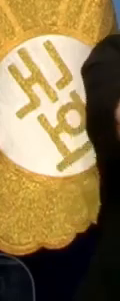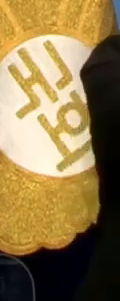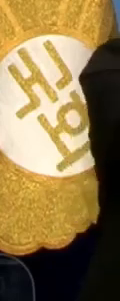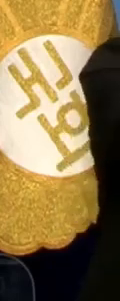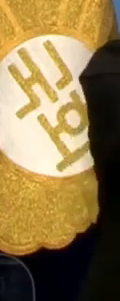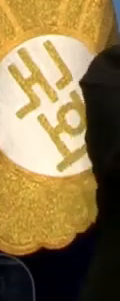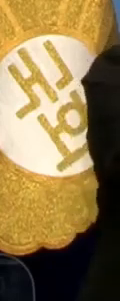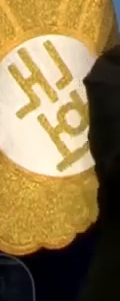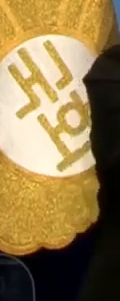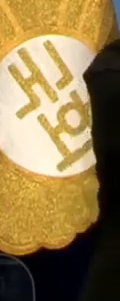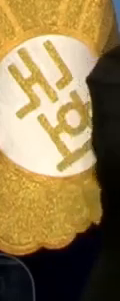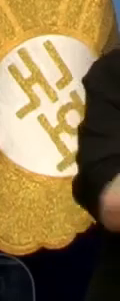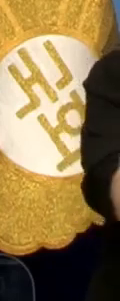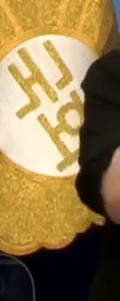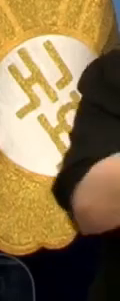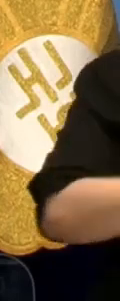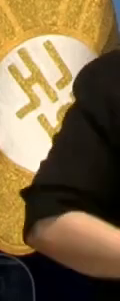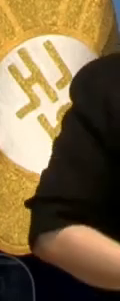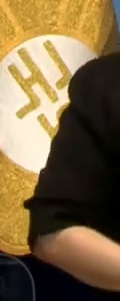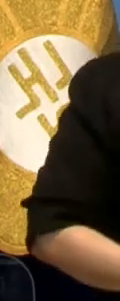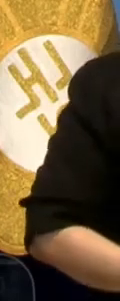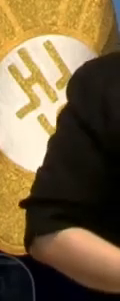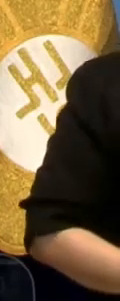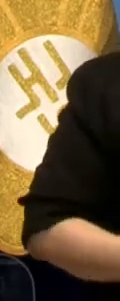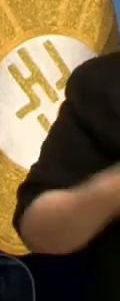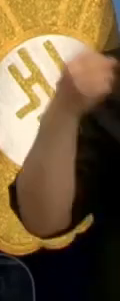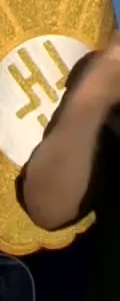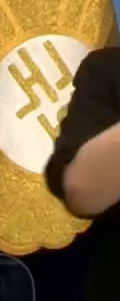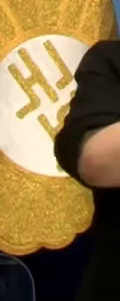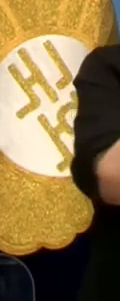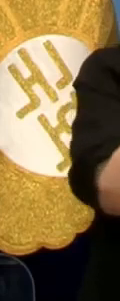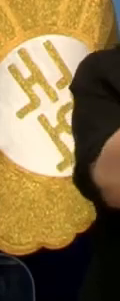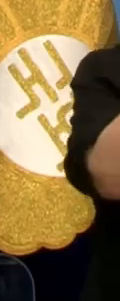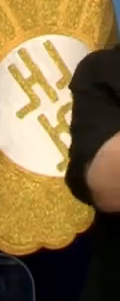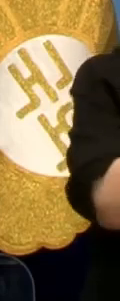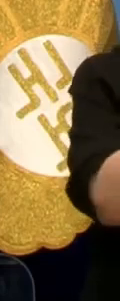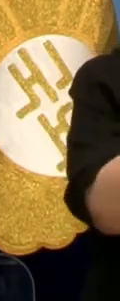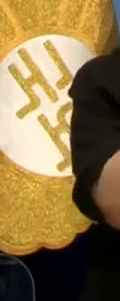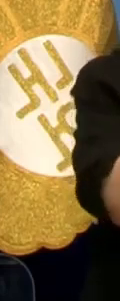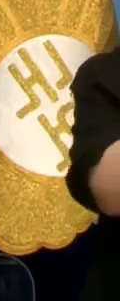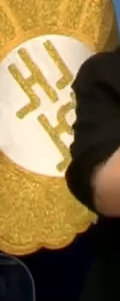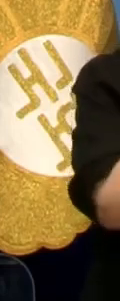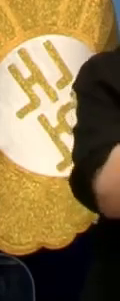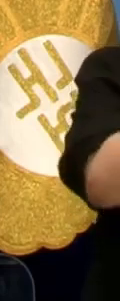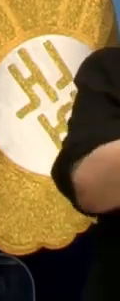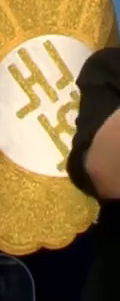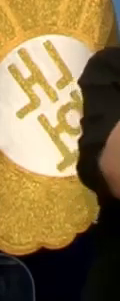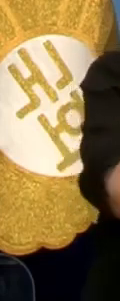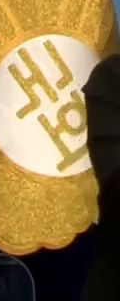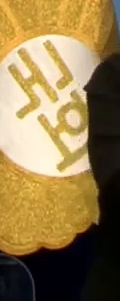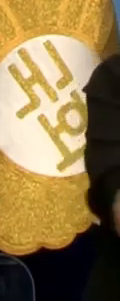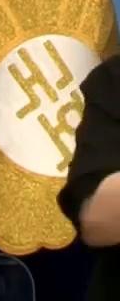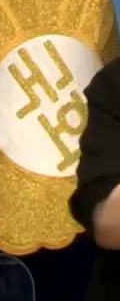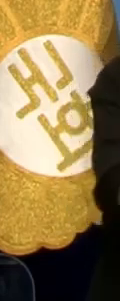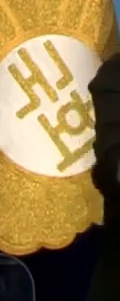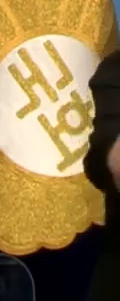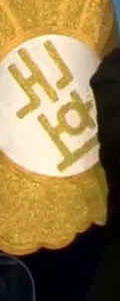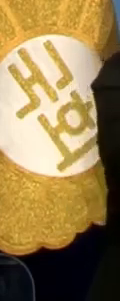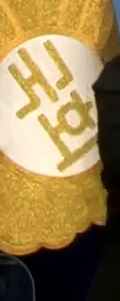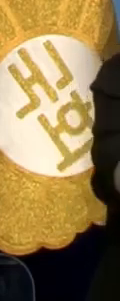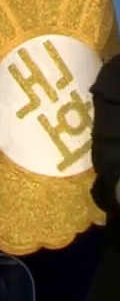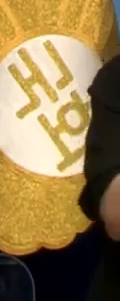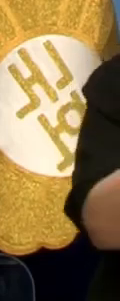재원을 마련할 수 있을 것 같습니다. 또 연간 60조 원을 오가는 조세 감면분을 순차로